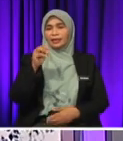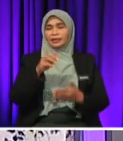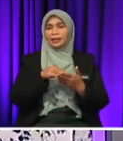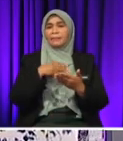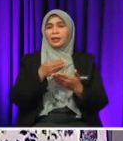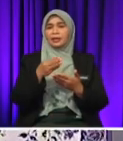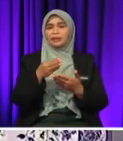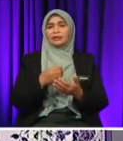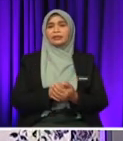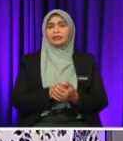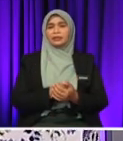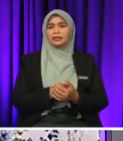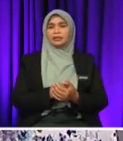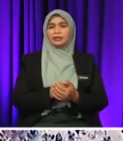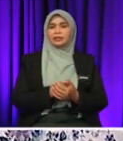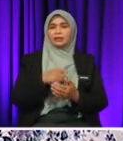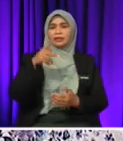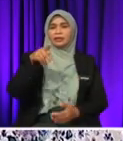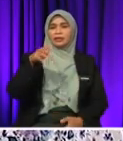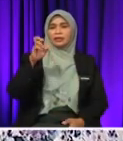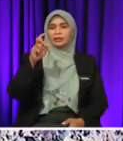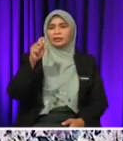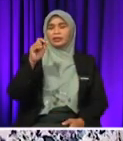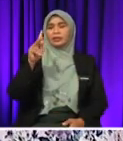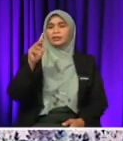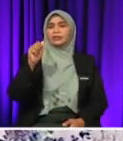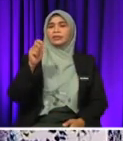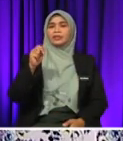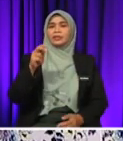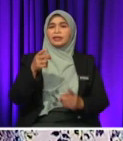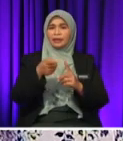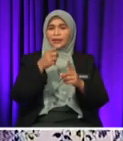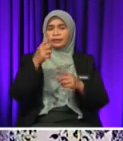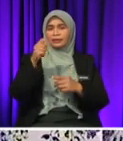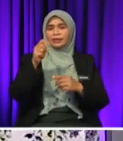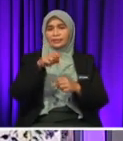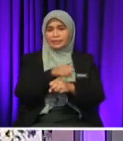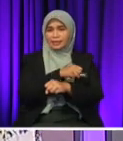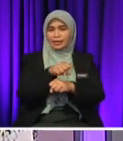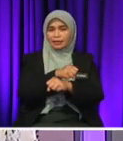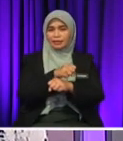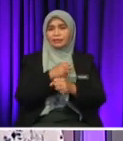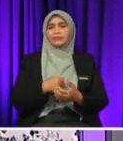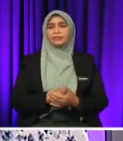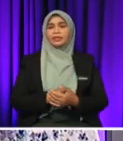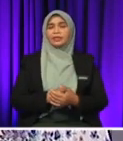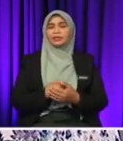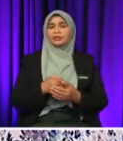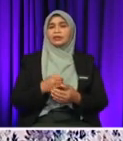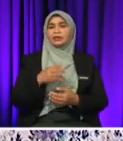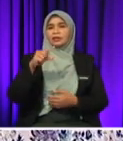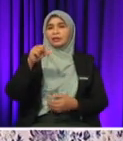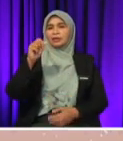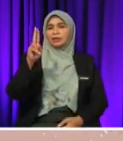jadi ini petikan daripada teks sajak pada glaukoma ke Ahmad sesudah glaukoma pada usia